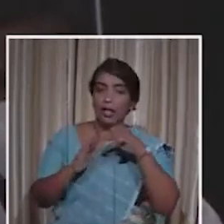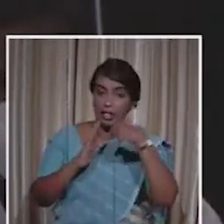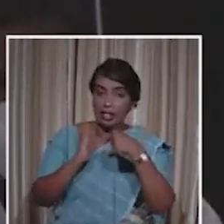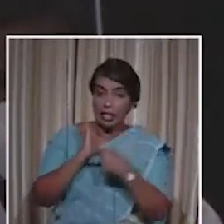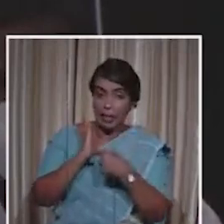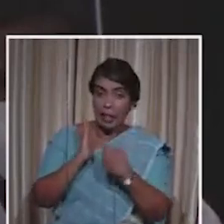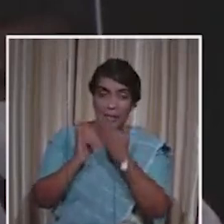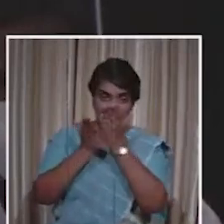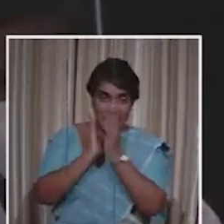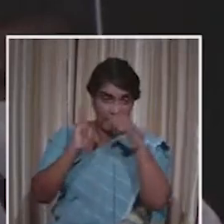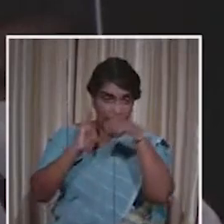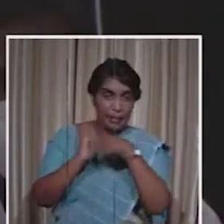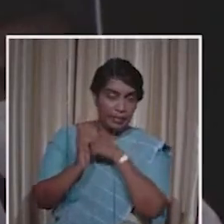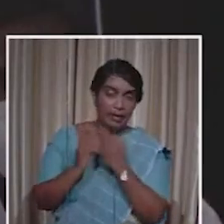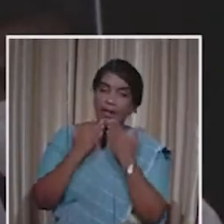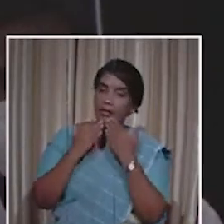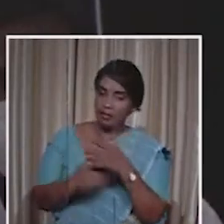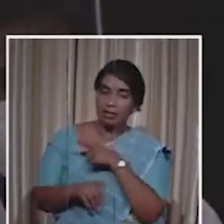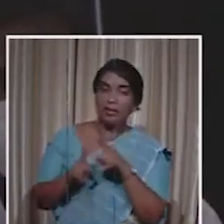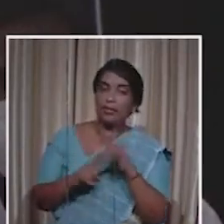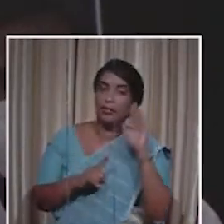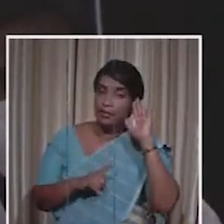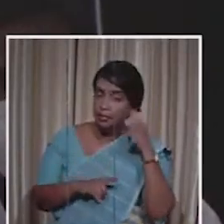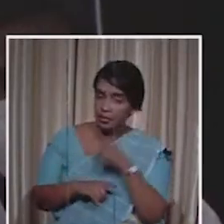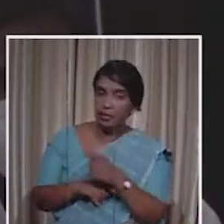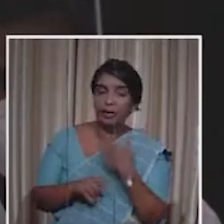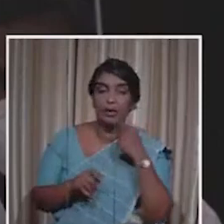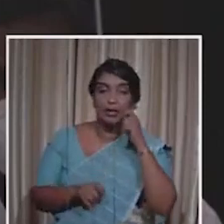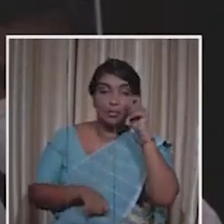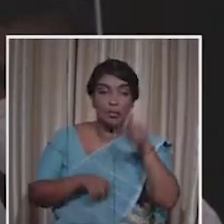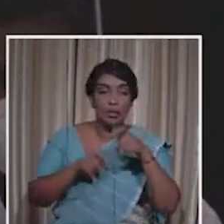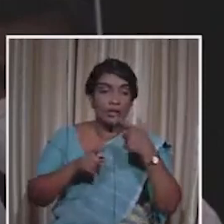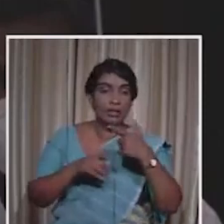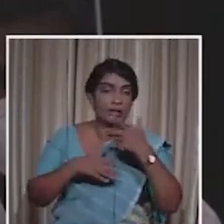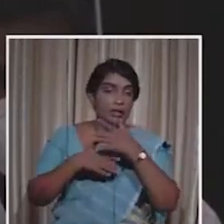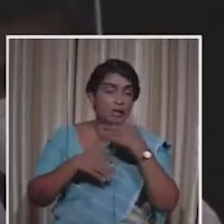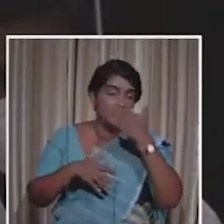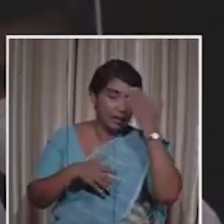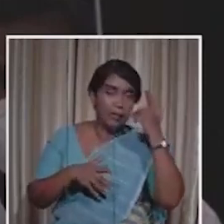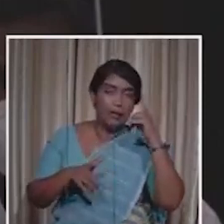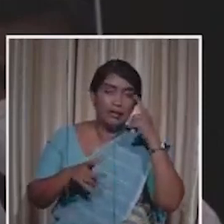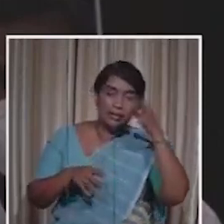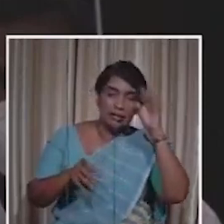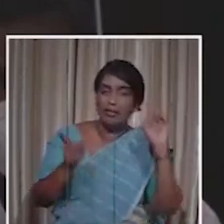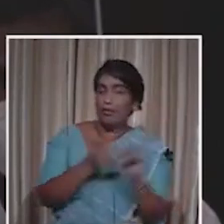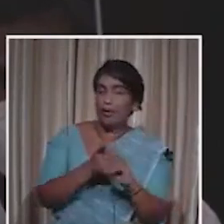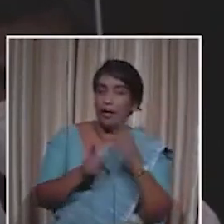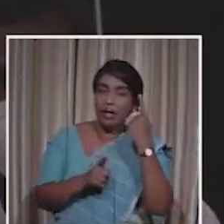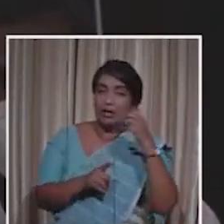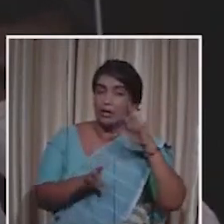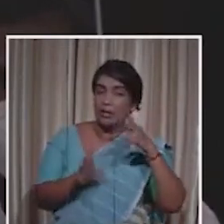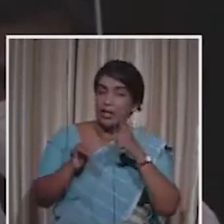சிவஞானம் ஸ்ரீதரன் வலியுறுத்தியுள்ளார். இலங்கையில் ஏற்பட்டுள்ள பொருளாதார பிரச்சினையை கருத்தில் கொண்டு தமிழக முதல்வர் ஸ்டாலின் இலங்கை மக்கள்